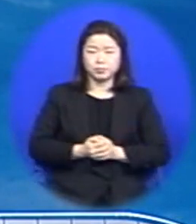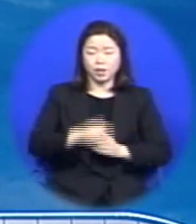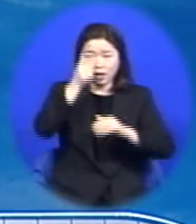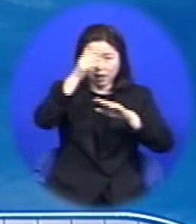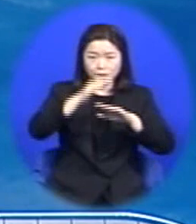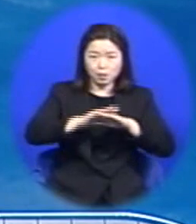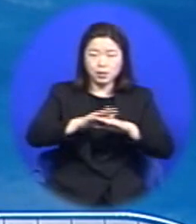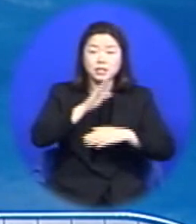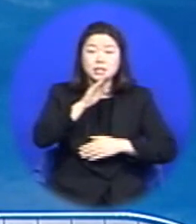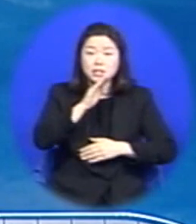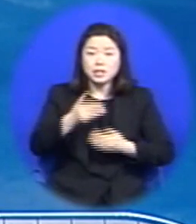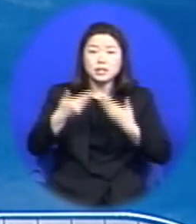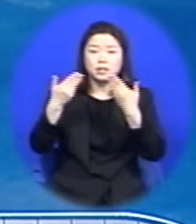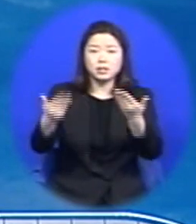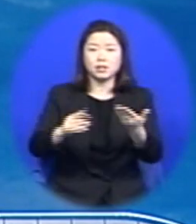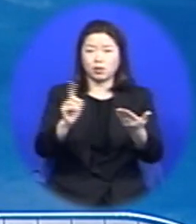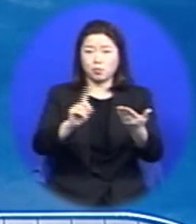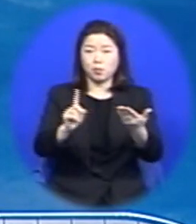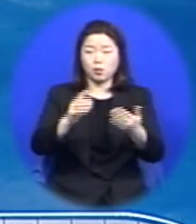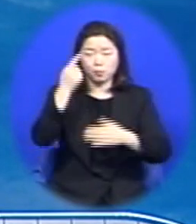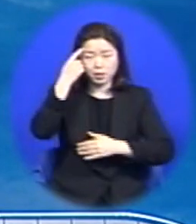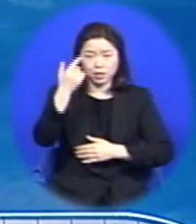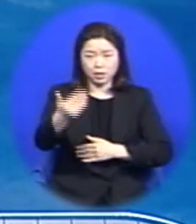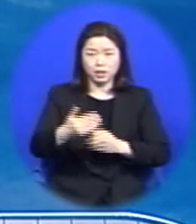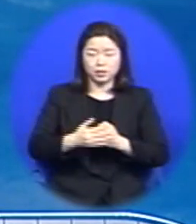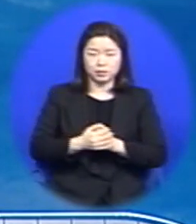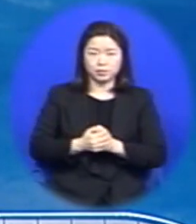예배를 진짜 드린다는 건 어떻게 하는 거죠?